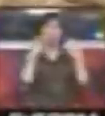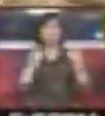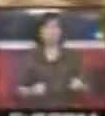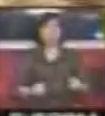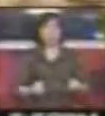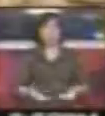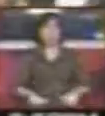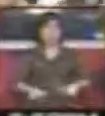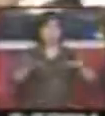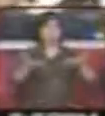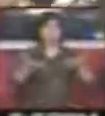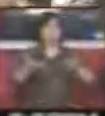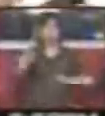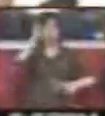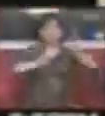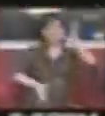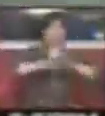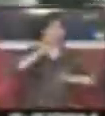Mag-kung fu,